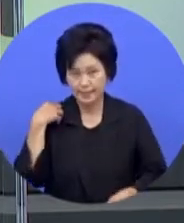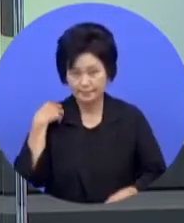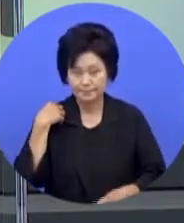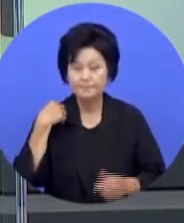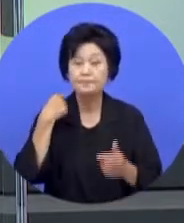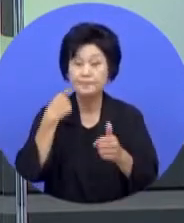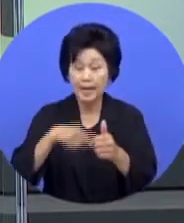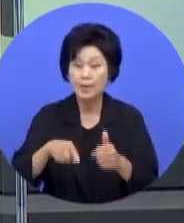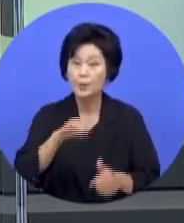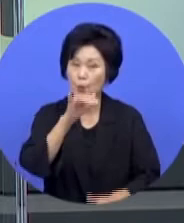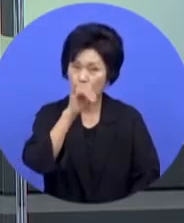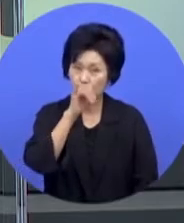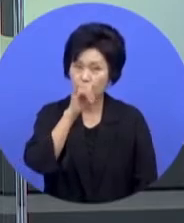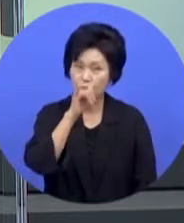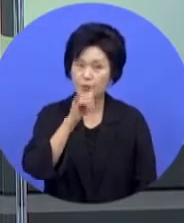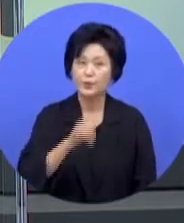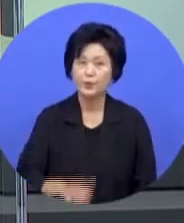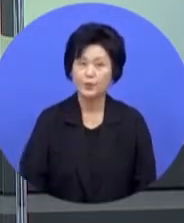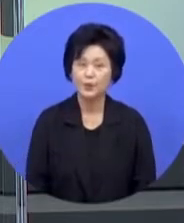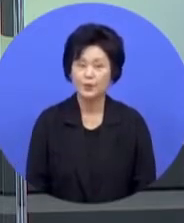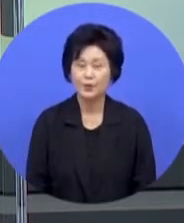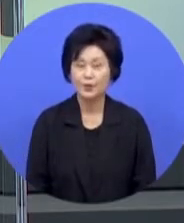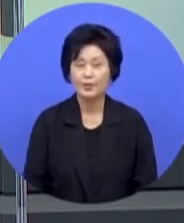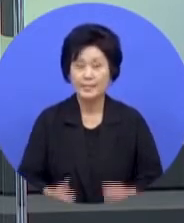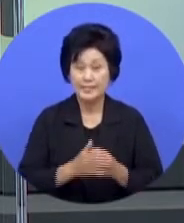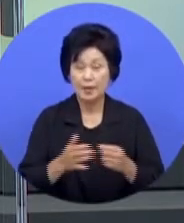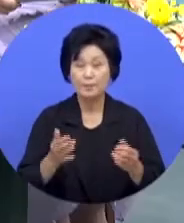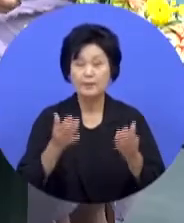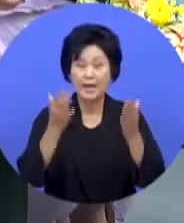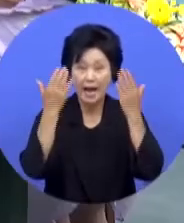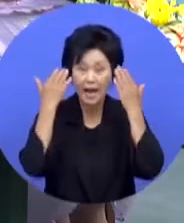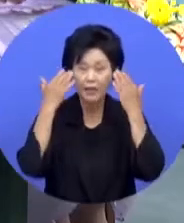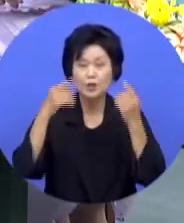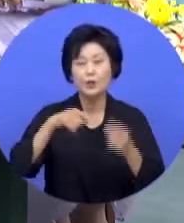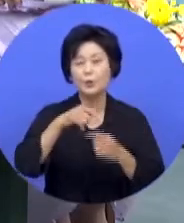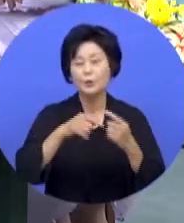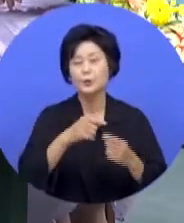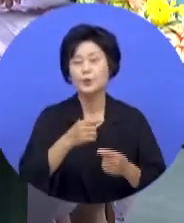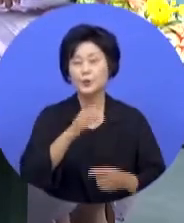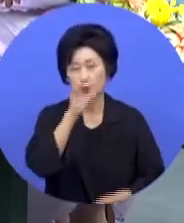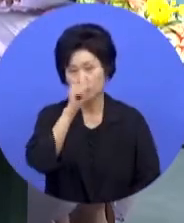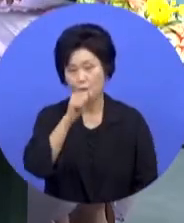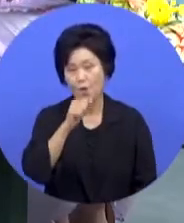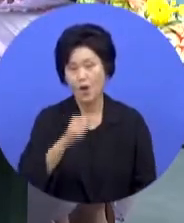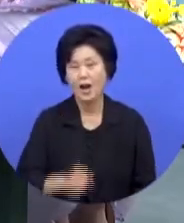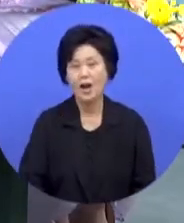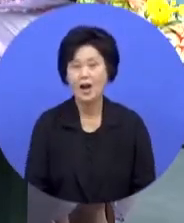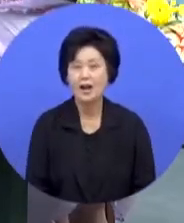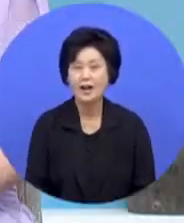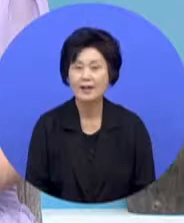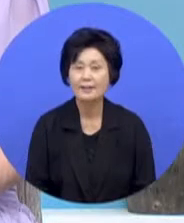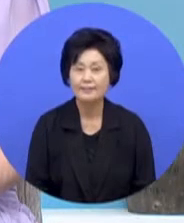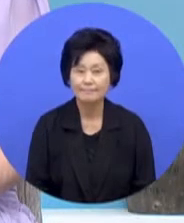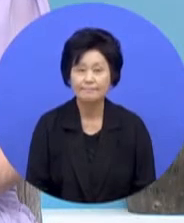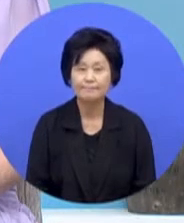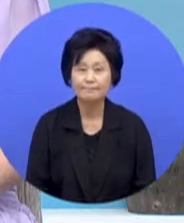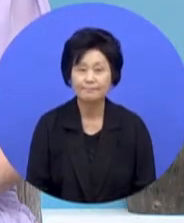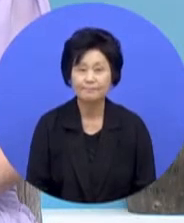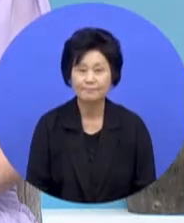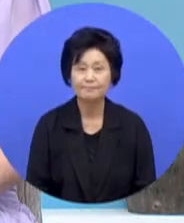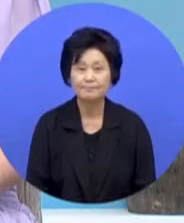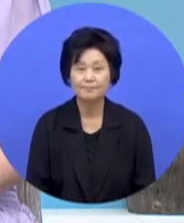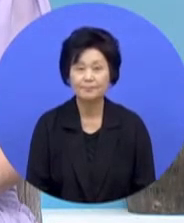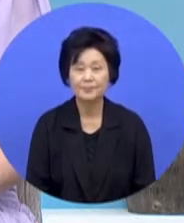가르칠 수 있다 보니까 학교가 시작하기가 좋았던 것 같습니다. 아, 그렇군요. 스쿨 오브 투머로. 네.